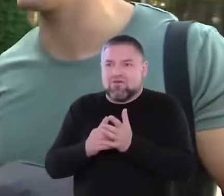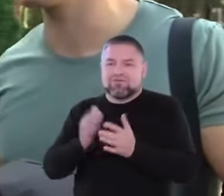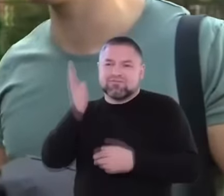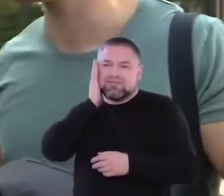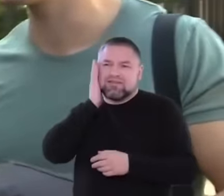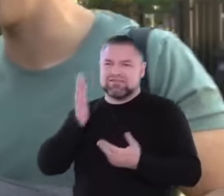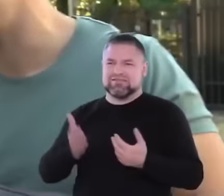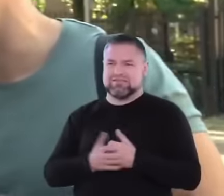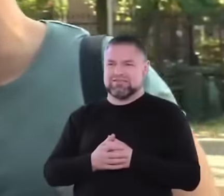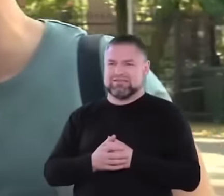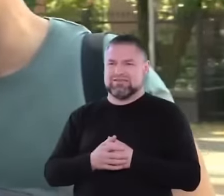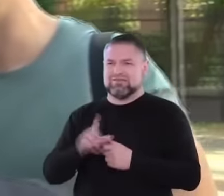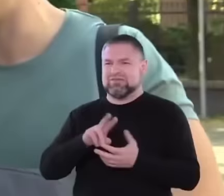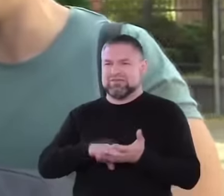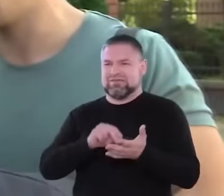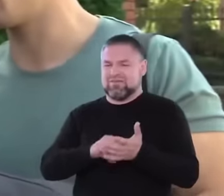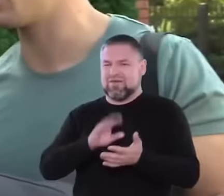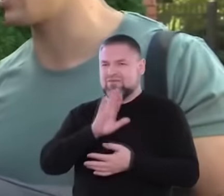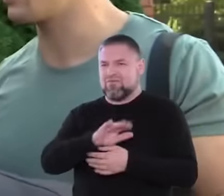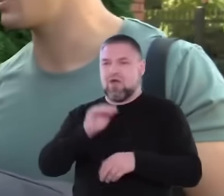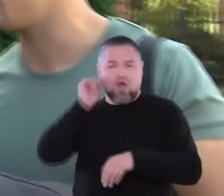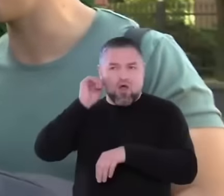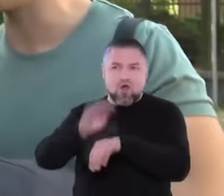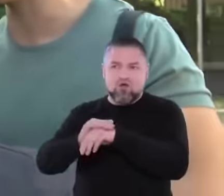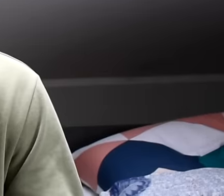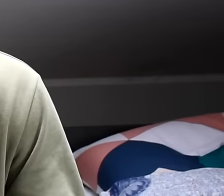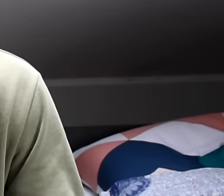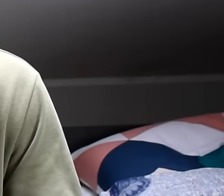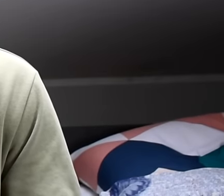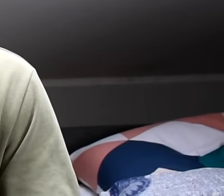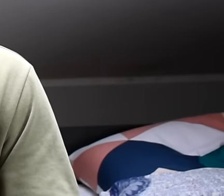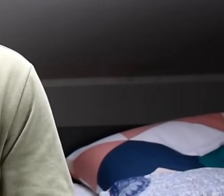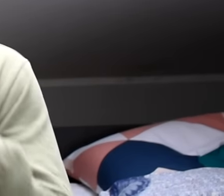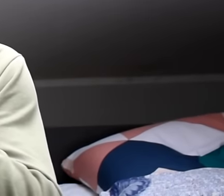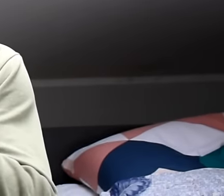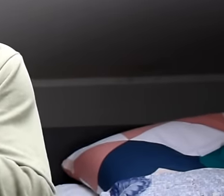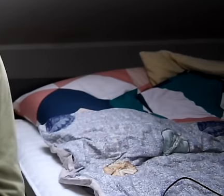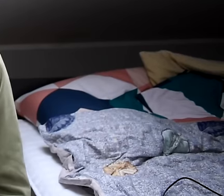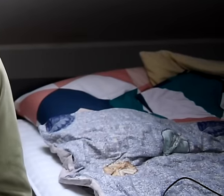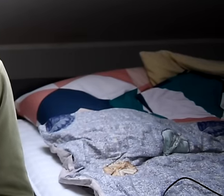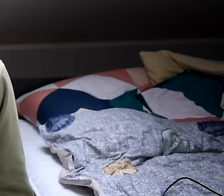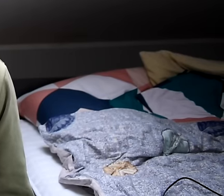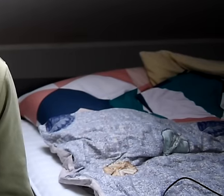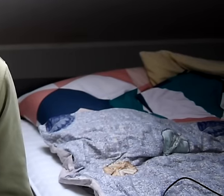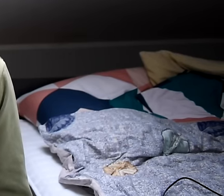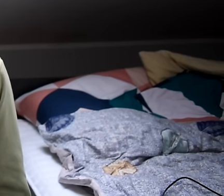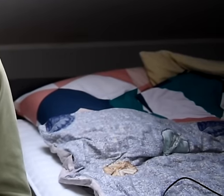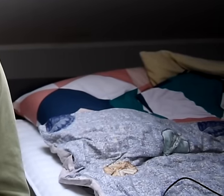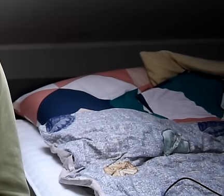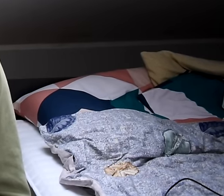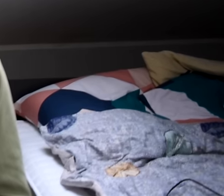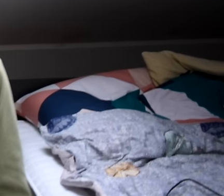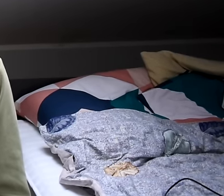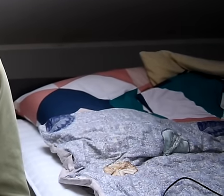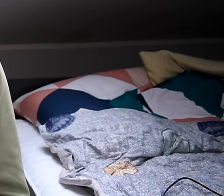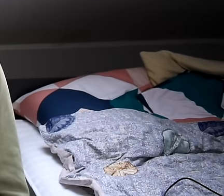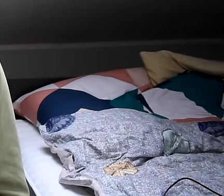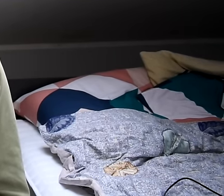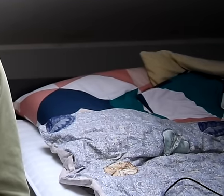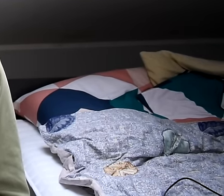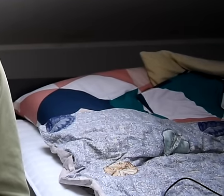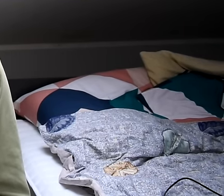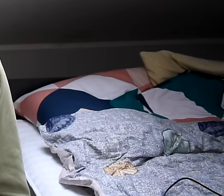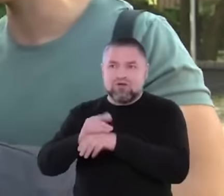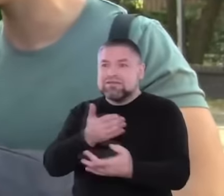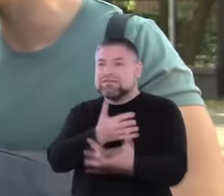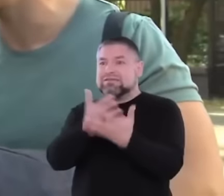tego mieszkania, no weź, stary, przecież ona na pewno jakieś koleżanki załatw coś. tak, chłop ma ci załatwić mieszkanie po tym, co mu powiedziałeś